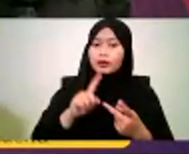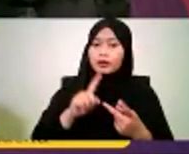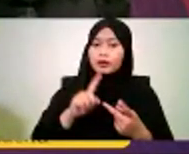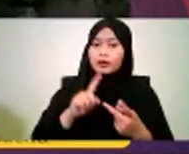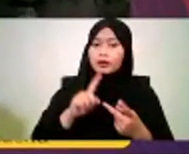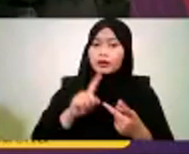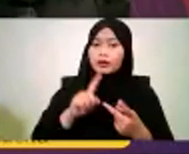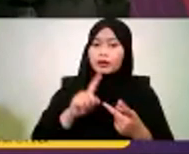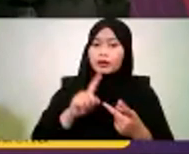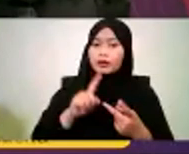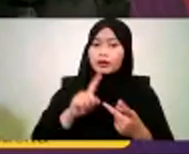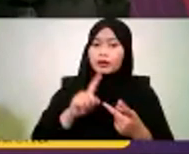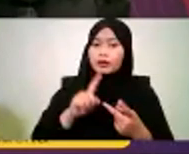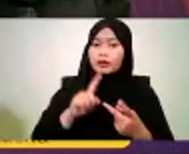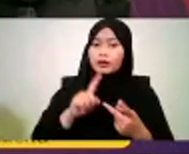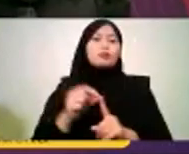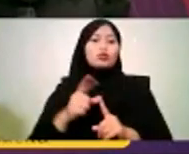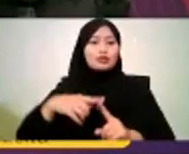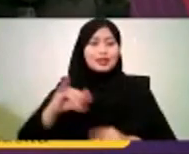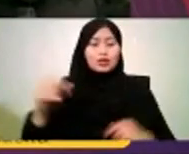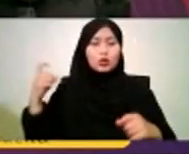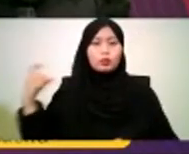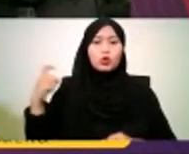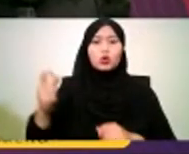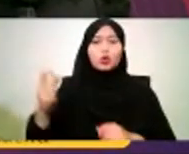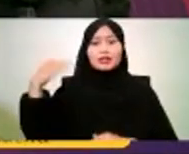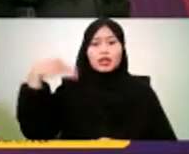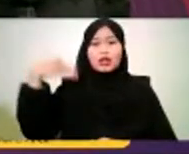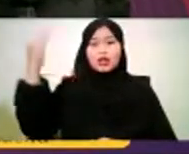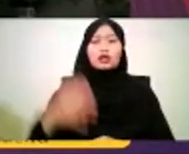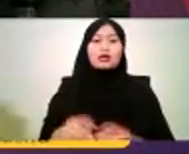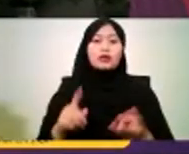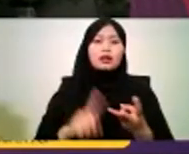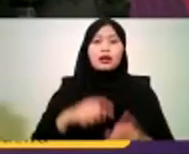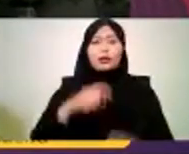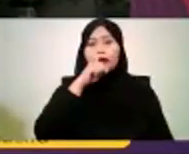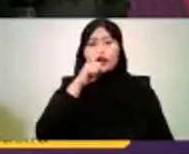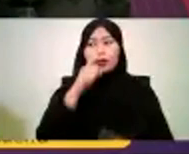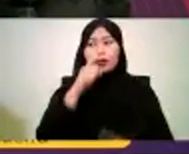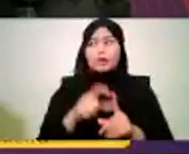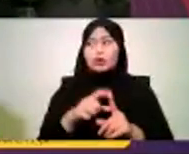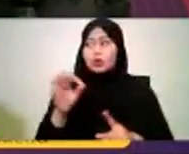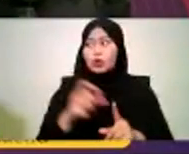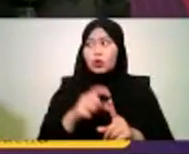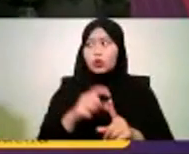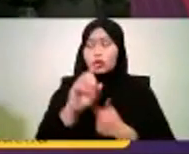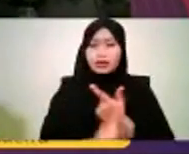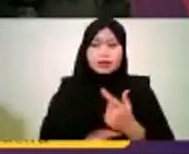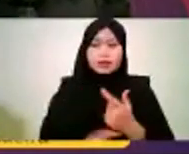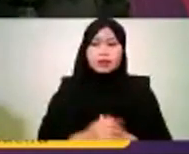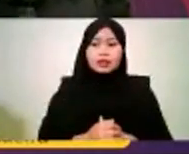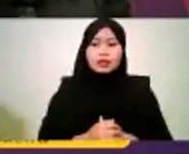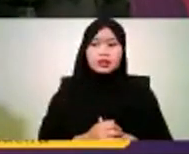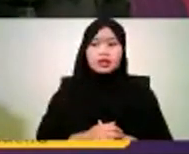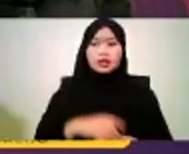cute Gubernur senior Bapak Dody Budi Waluyo kyb Bapak Doni